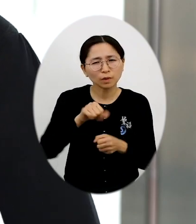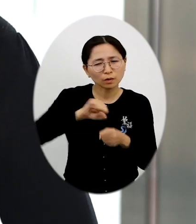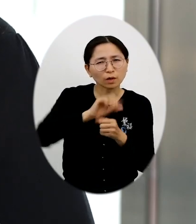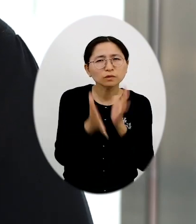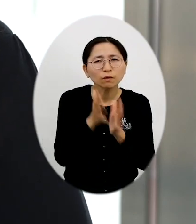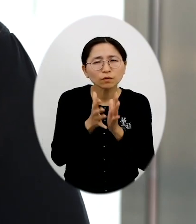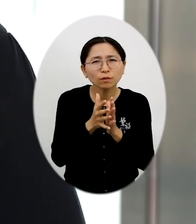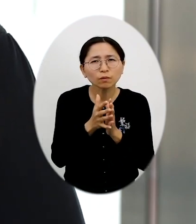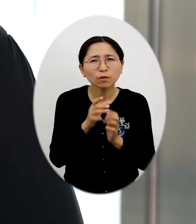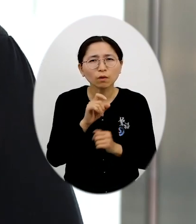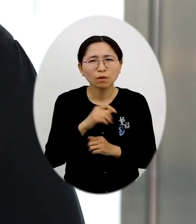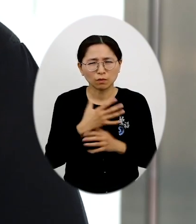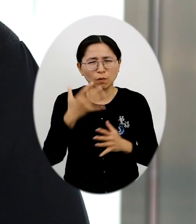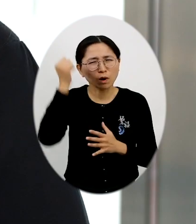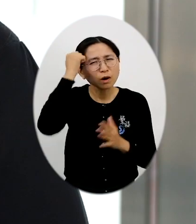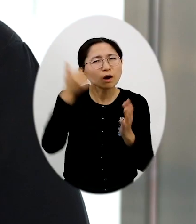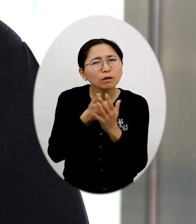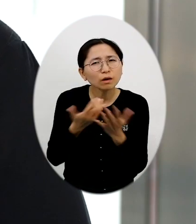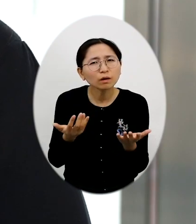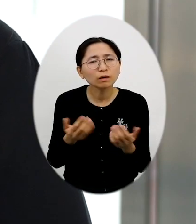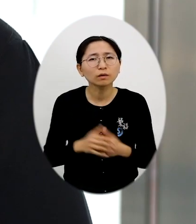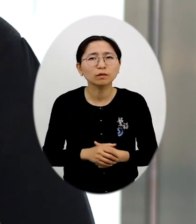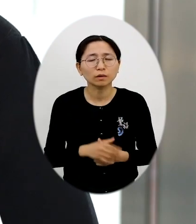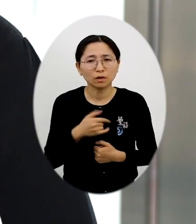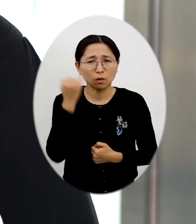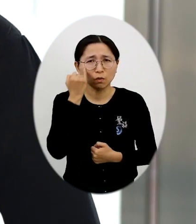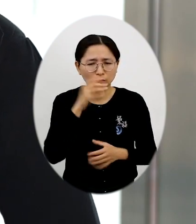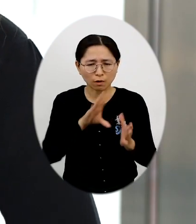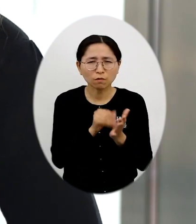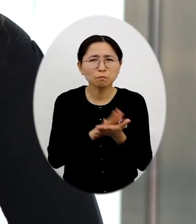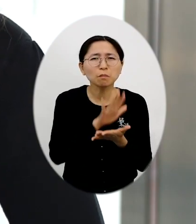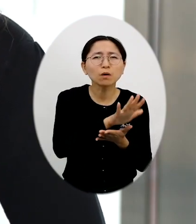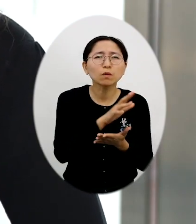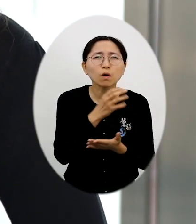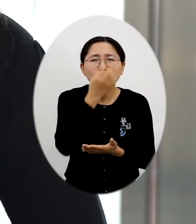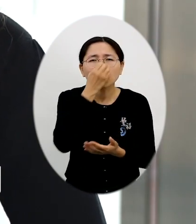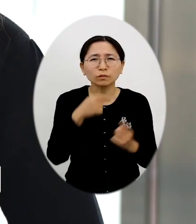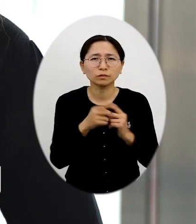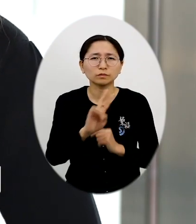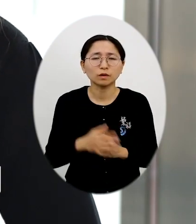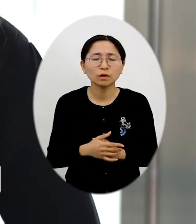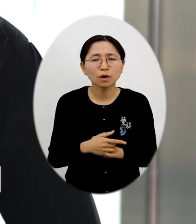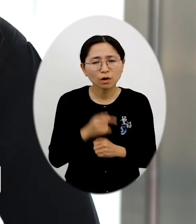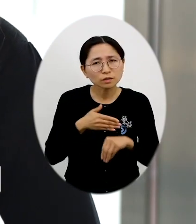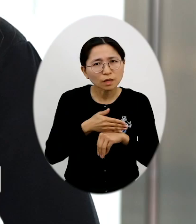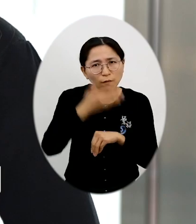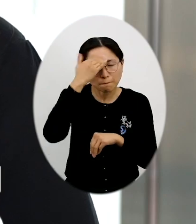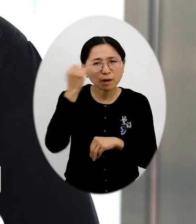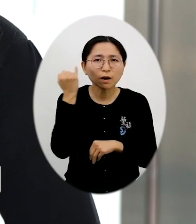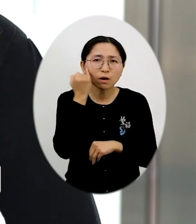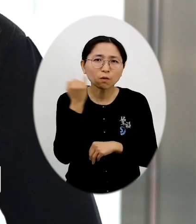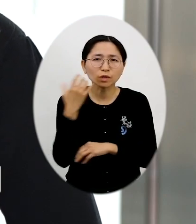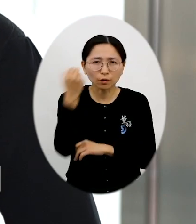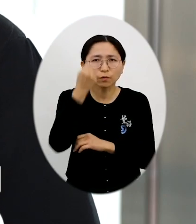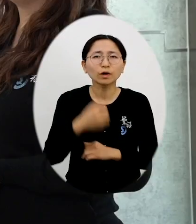為什麼在加入手語的時候就會遇到這麼大的困難呢？聾人其實都是香港的一份子，希望社會可以真正明白到